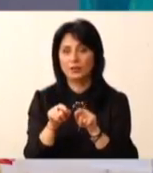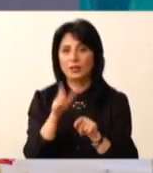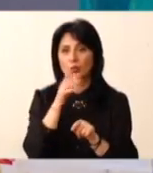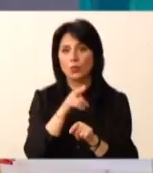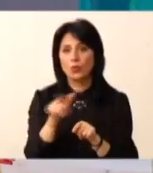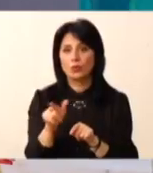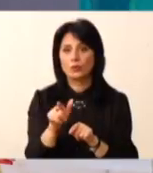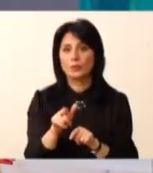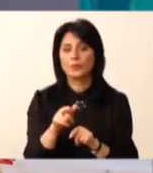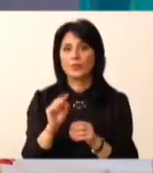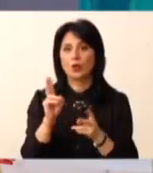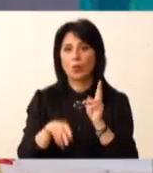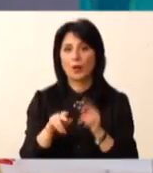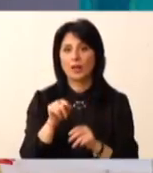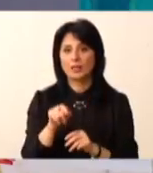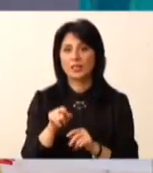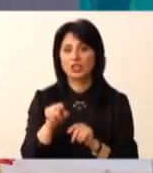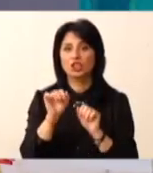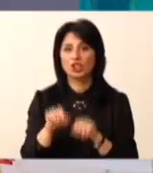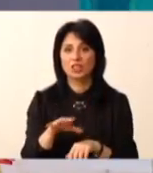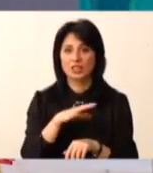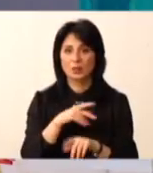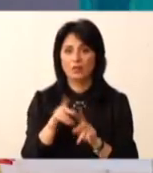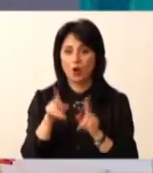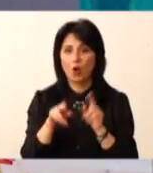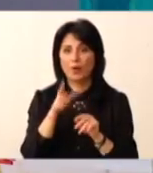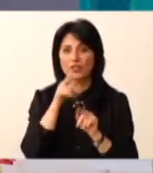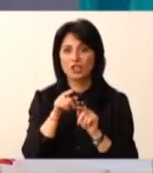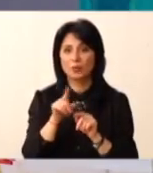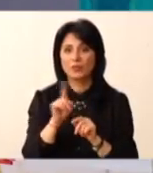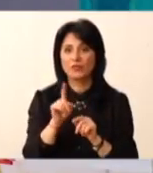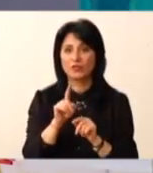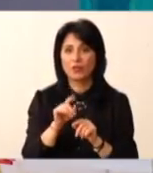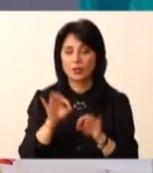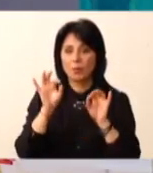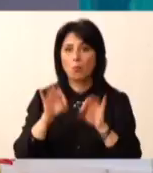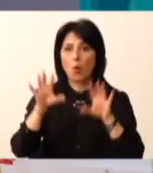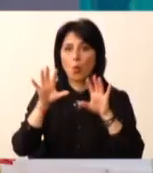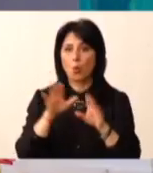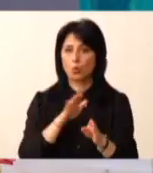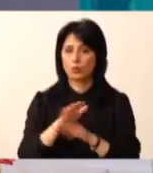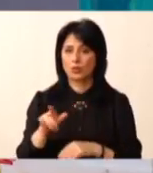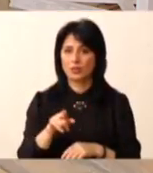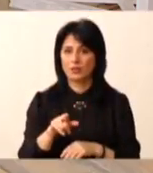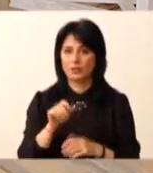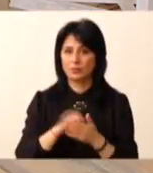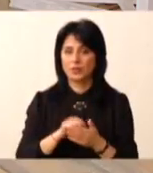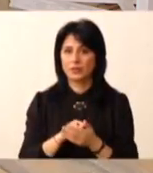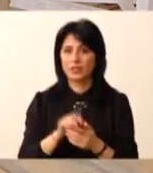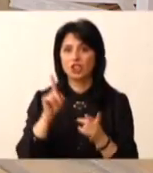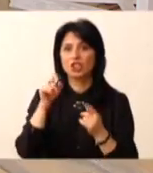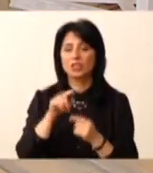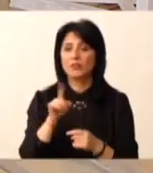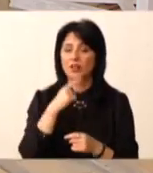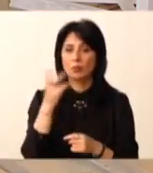პერიოდის განმავლობაში ოპერაციის წინ, ეს შეიძლება იყოს ოპერაციის დროს გარკვეული მოულოდნელობების მიზეზი.